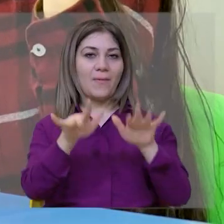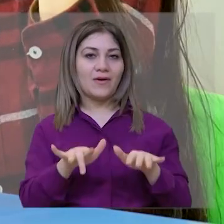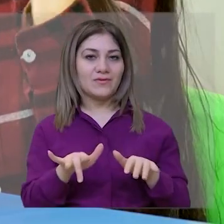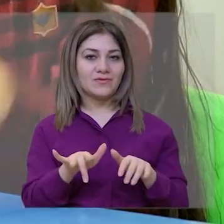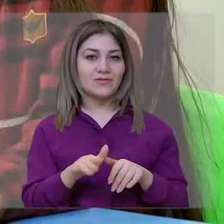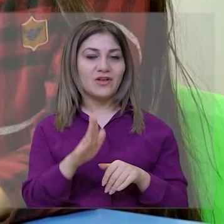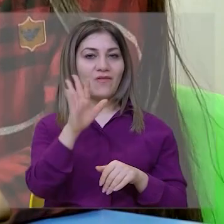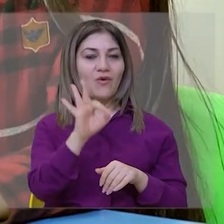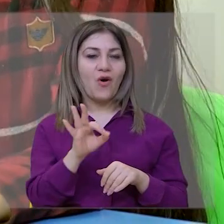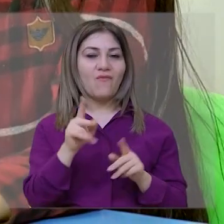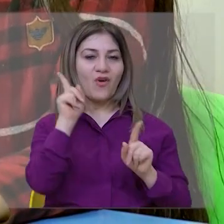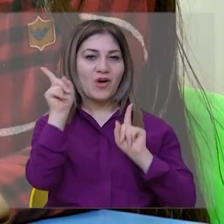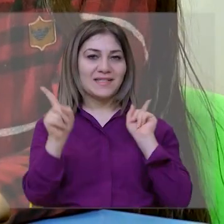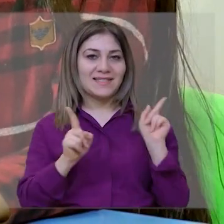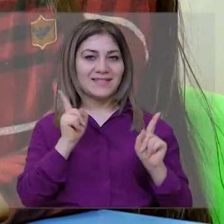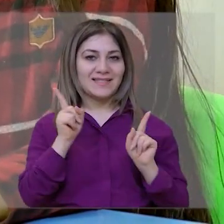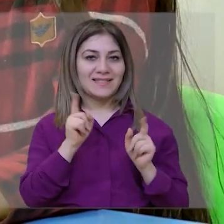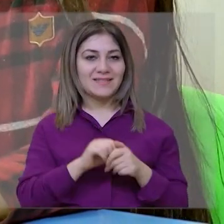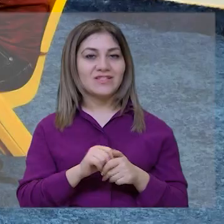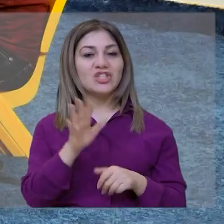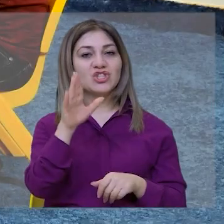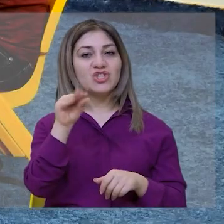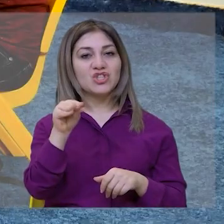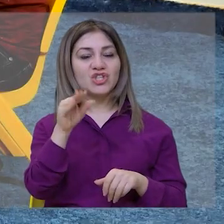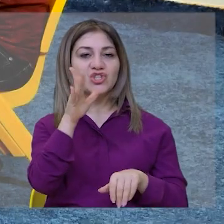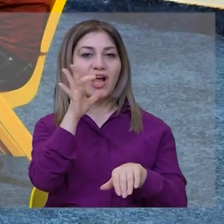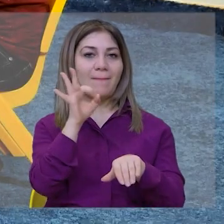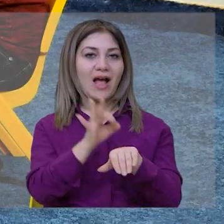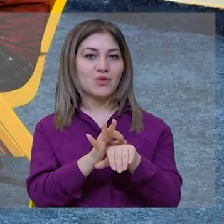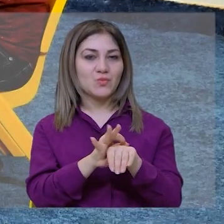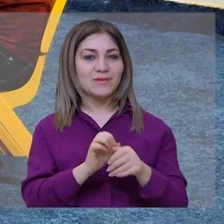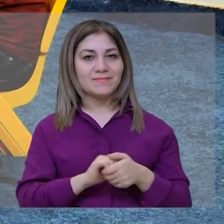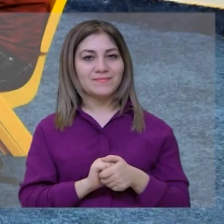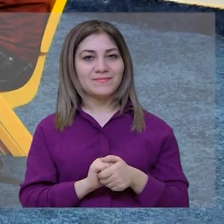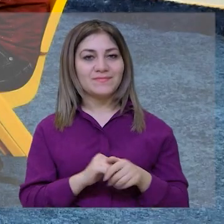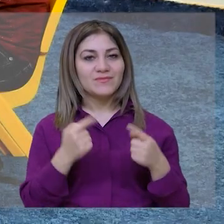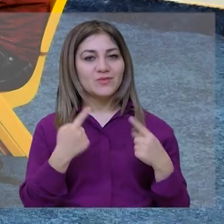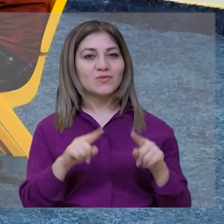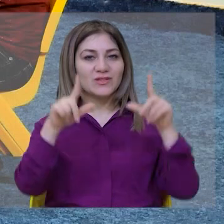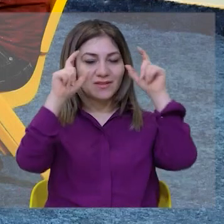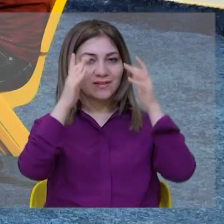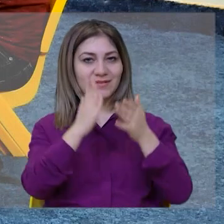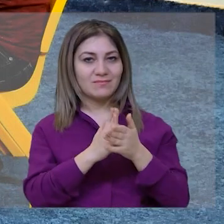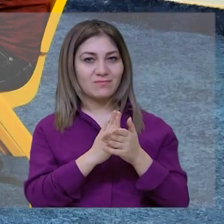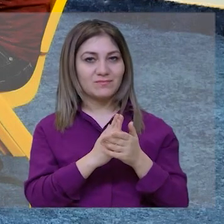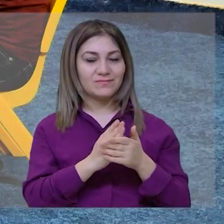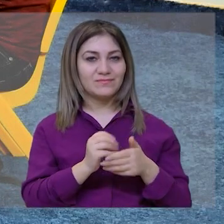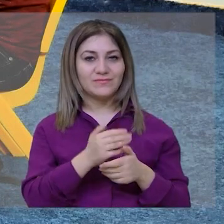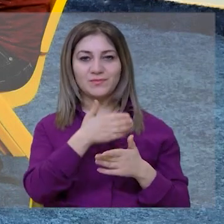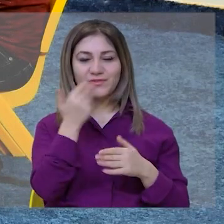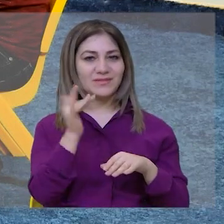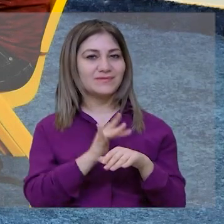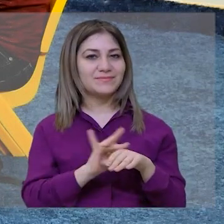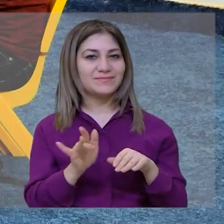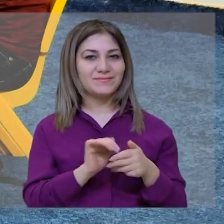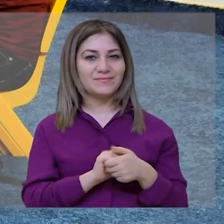Ո Ոզնի։ Ապրես։ Ժ Ժամացույց։ Ճիշտ է։ Իմ մոտ չկա։ Ունես էլի նկար։ Ունես Մարիելի նկար։